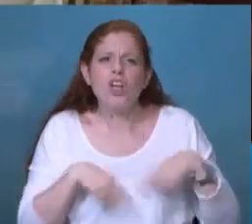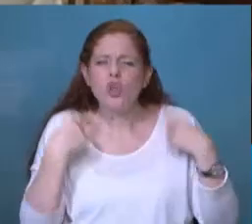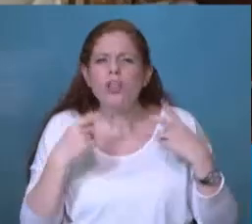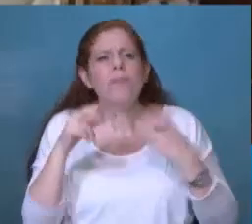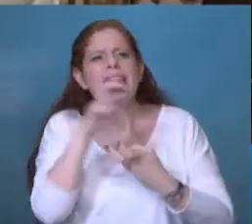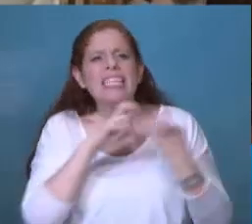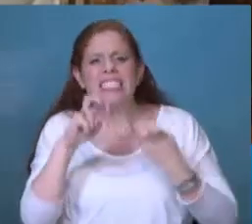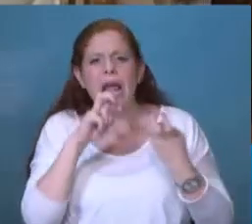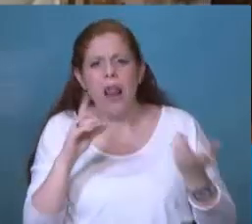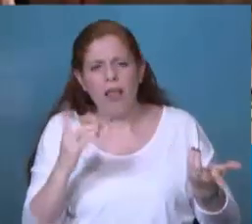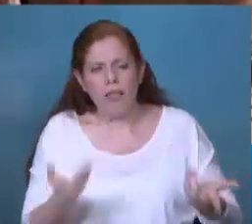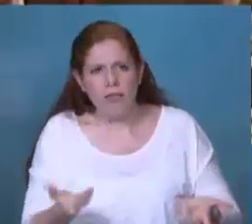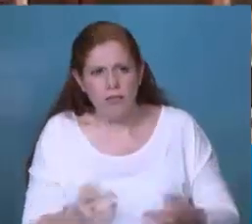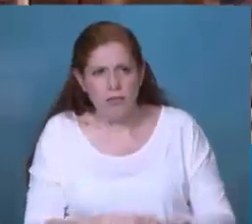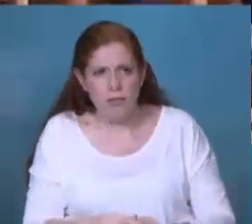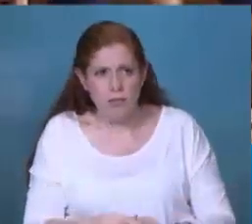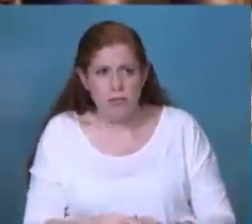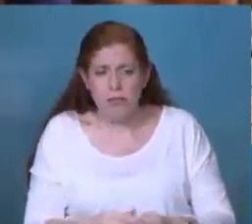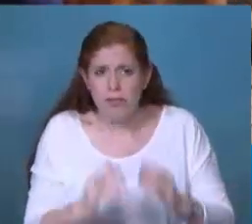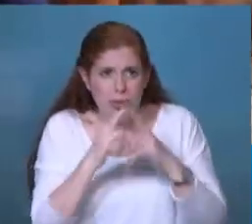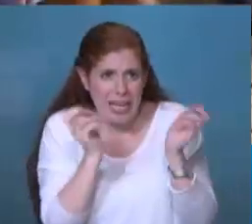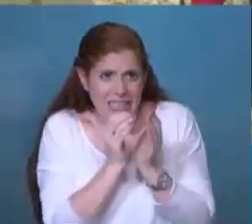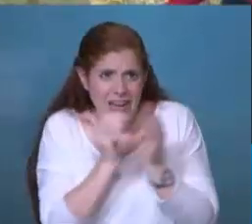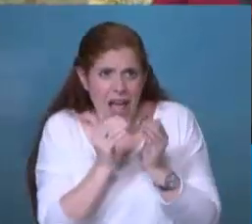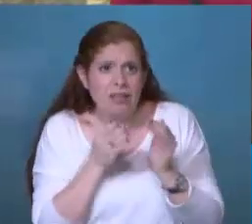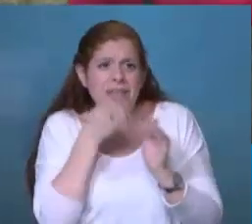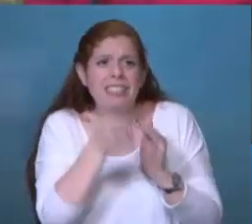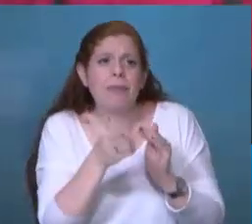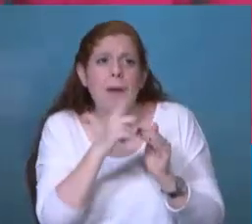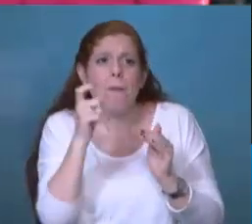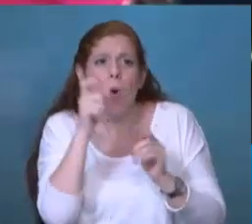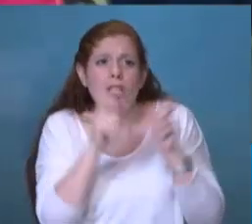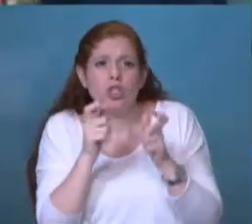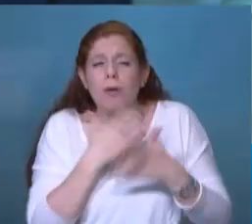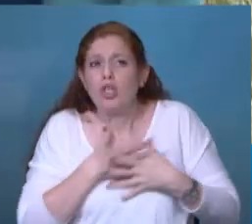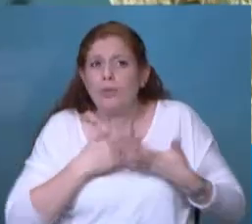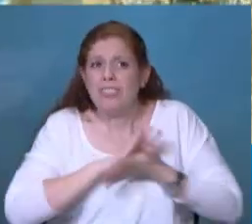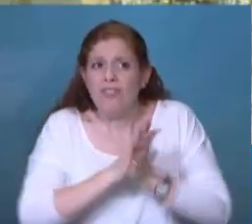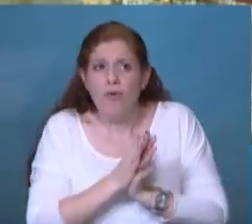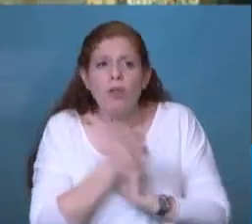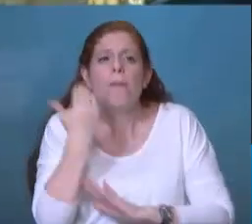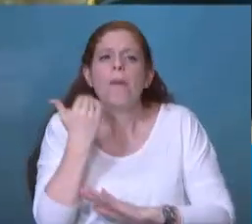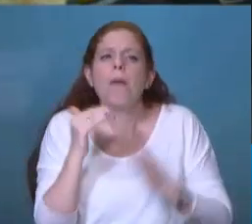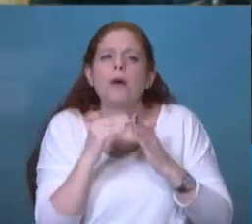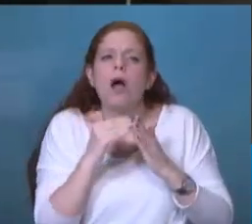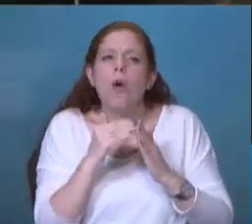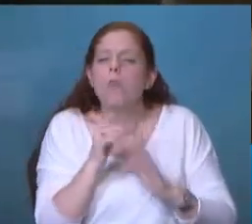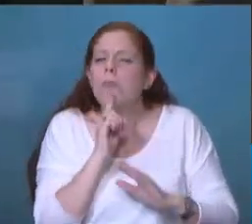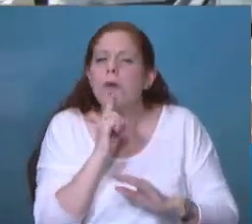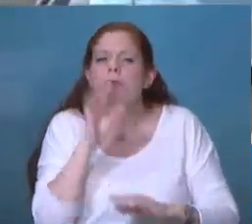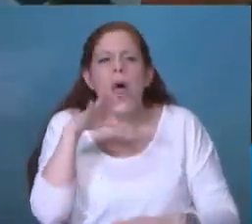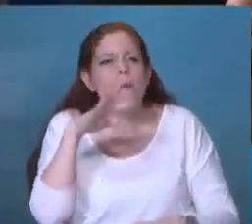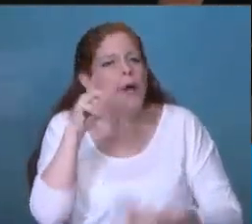Disneyland. This is a small city. You bring in a few hundred people and it feels busy. So very few people live in the old town. Used to